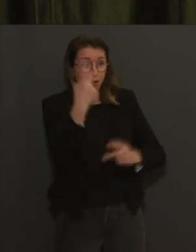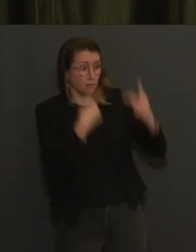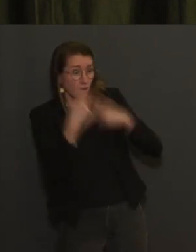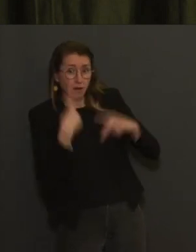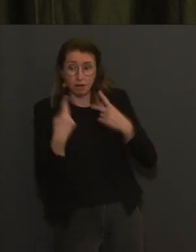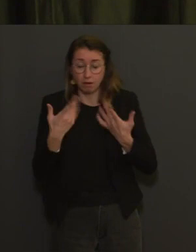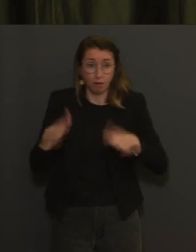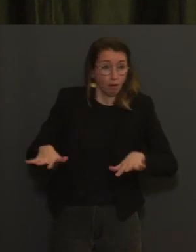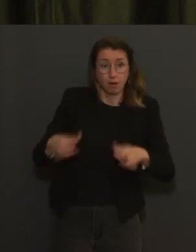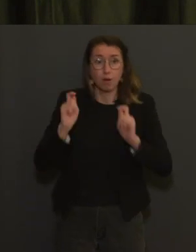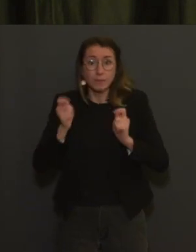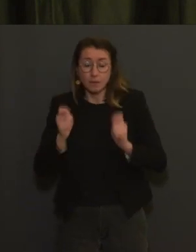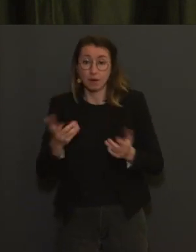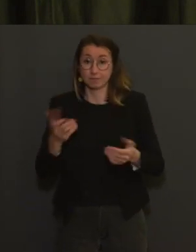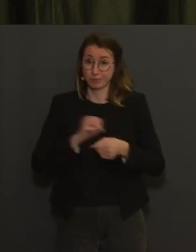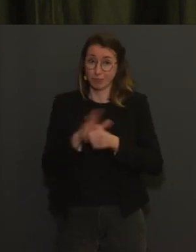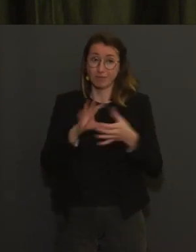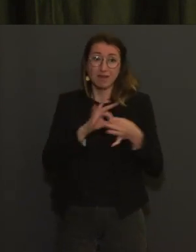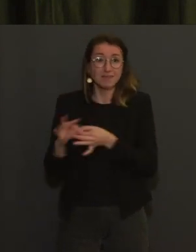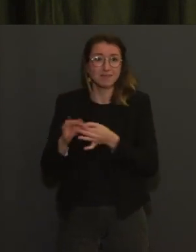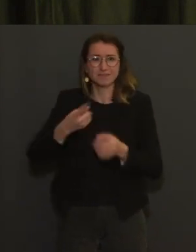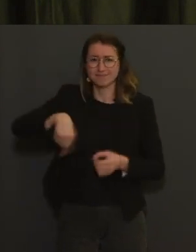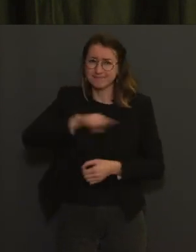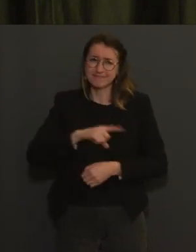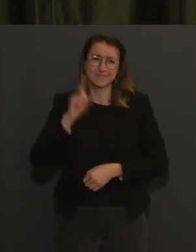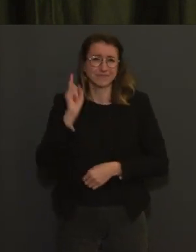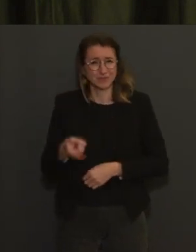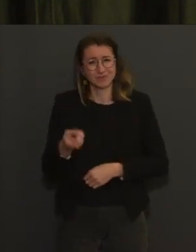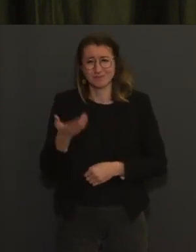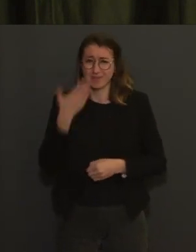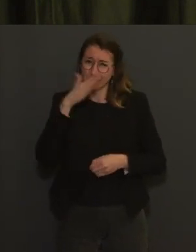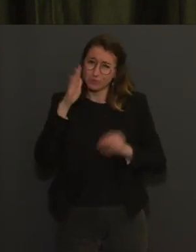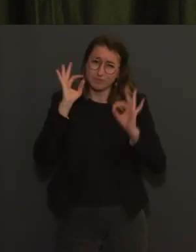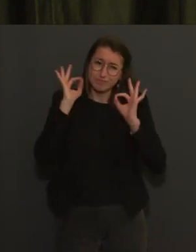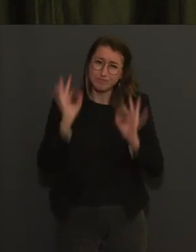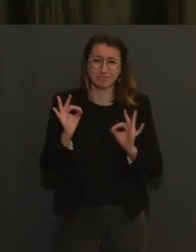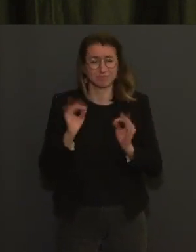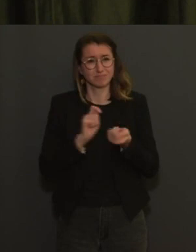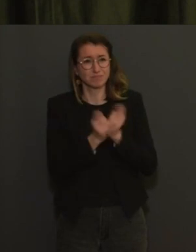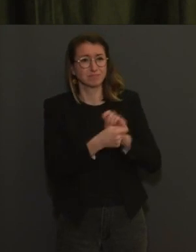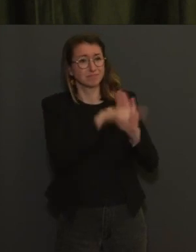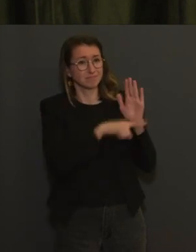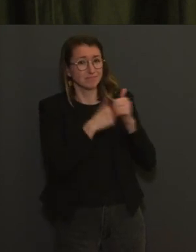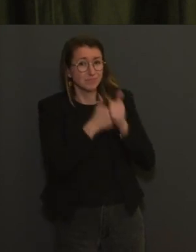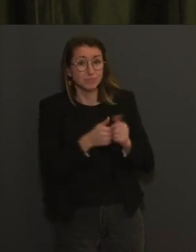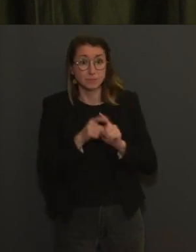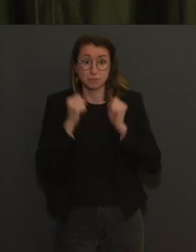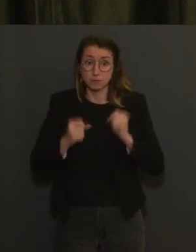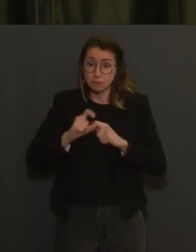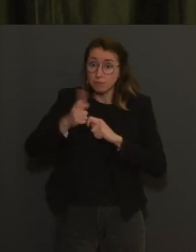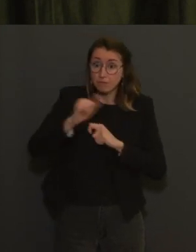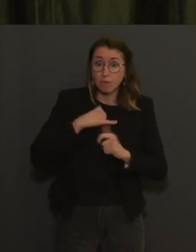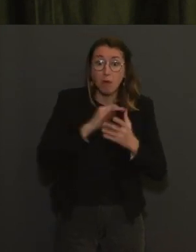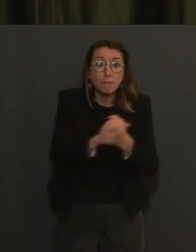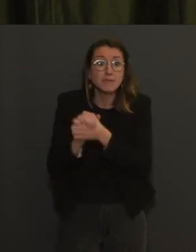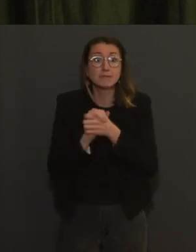comportement aujourd'hui déterminera si des membres de votre famille ou de celle de vos amis pourront recevoir les soins adéquats, les soins